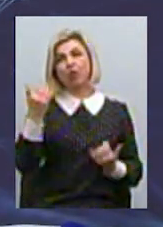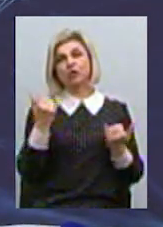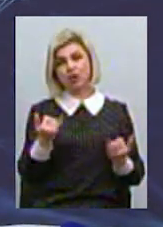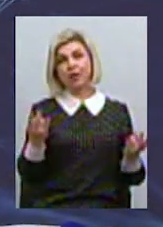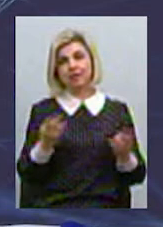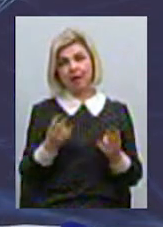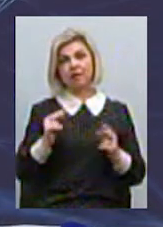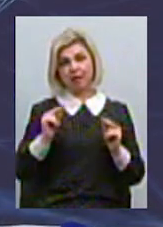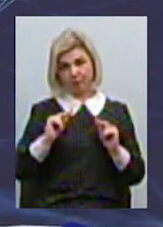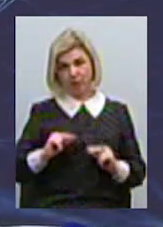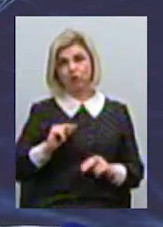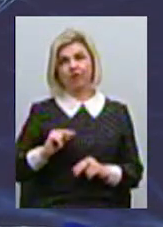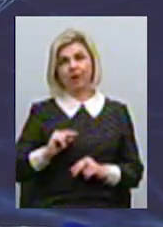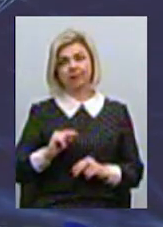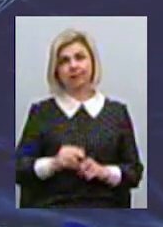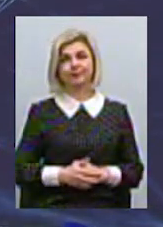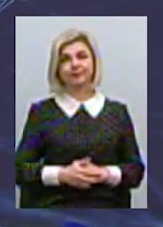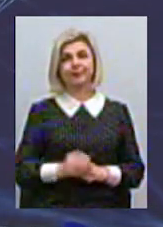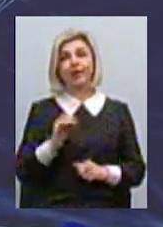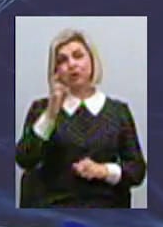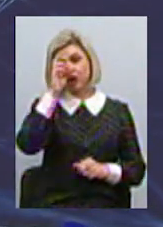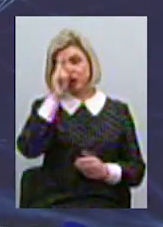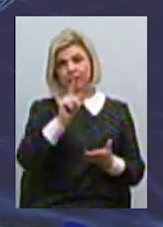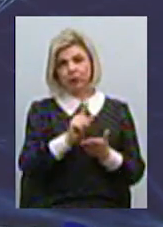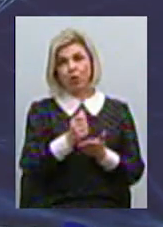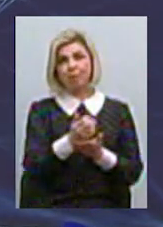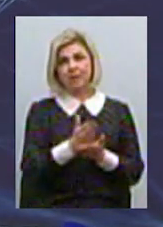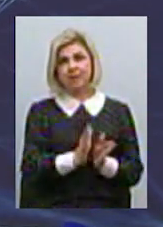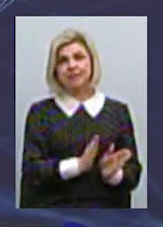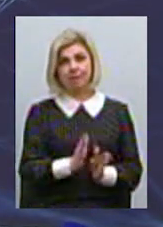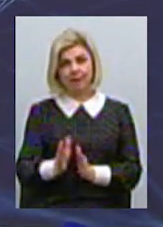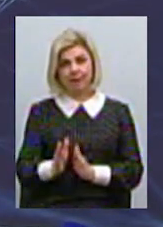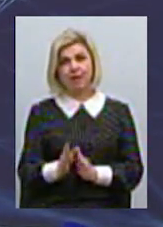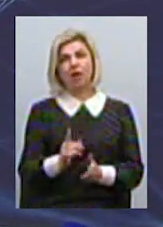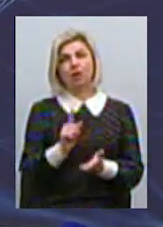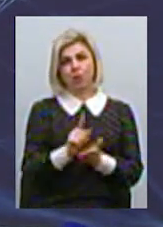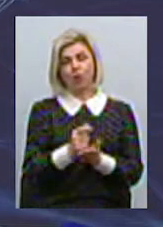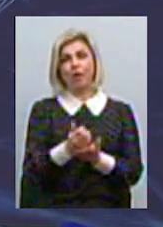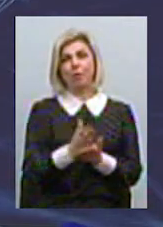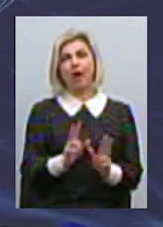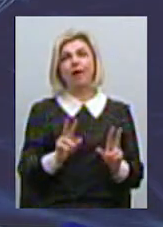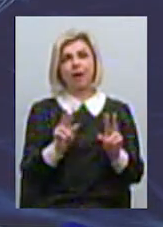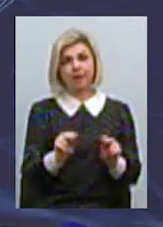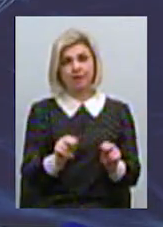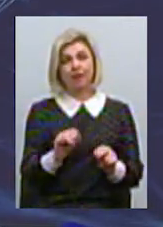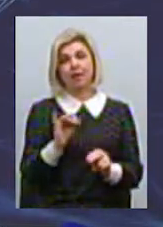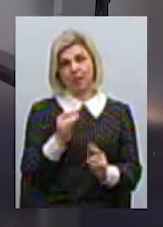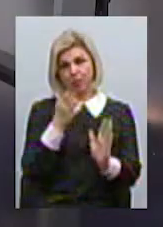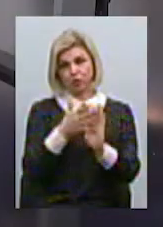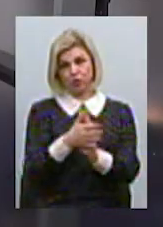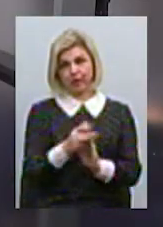треба працювати, і держава має забезпечити стабільність, має забезпечити гарантії і